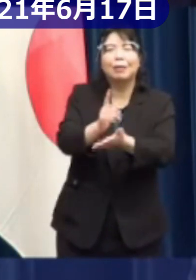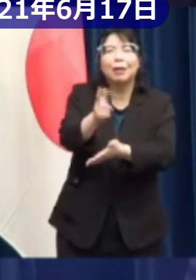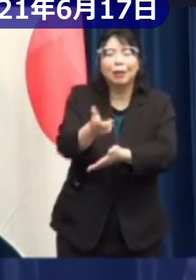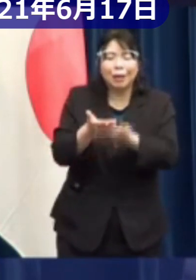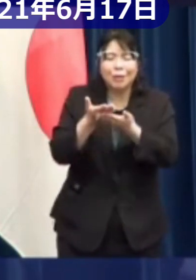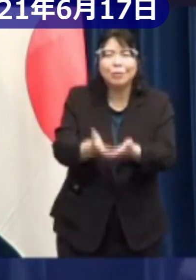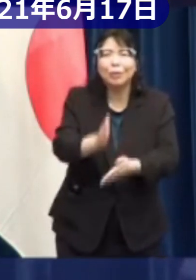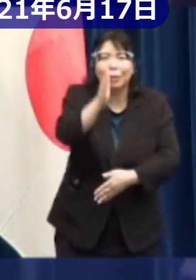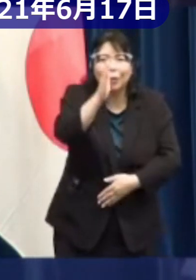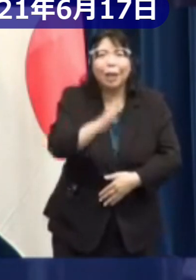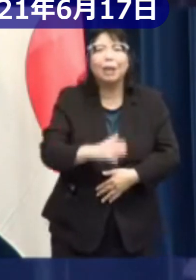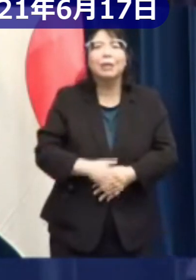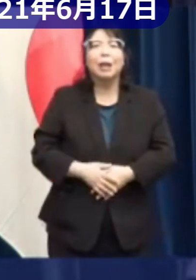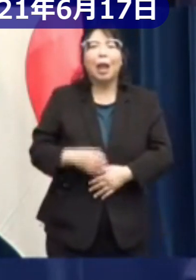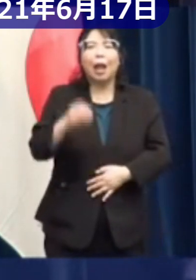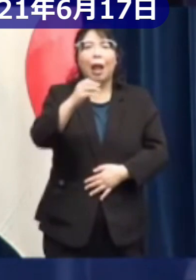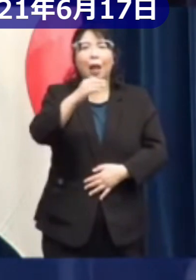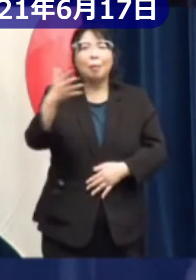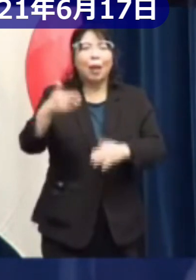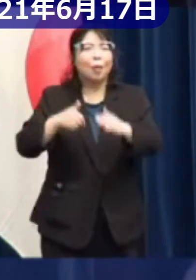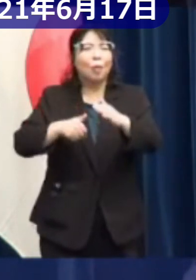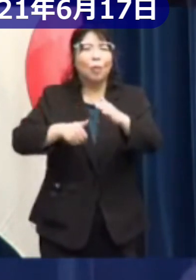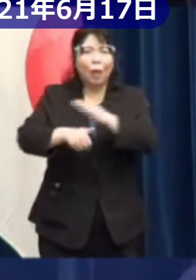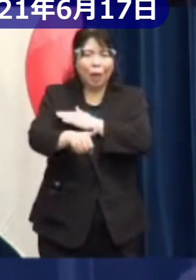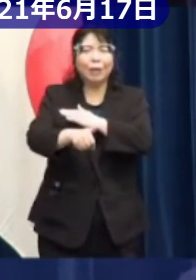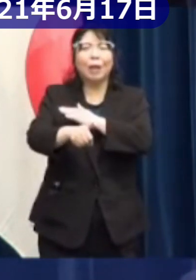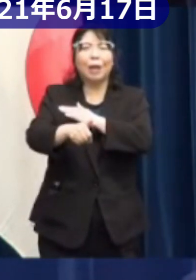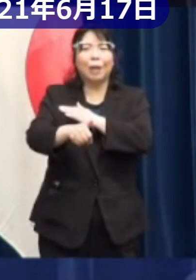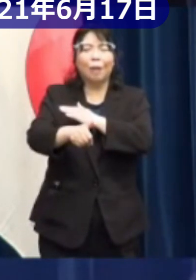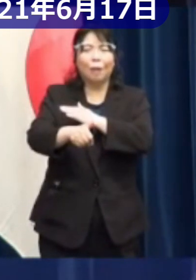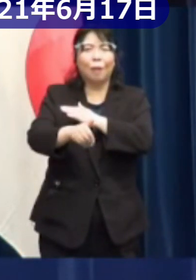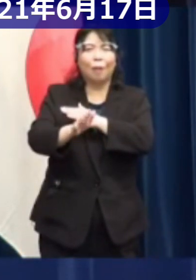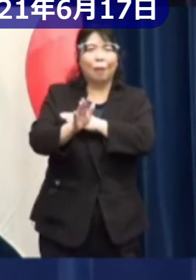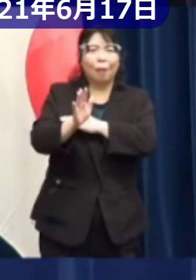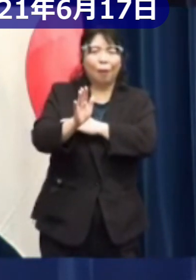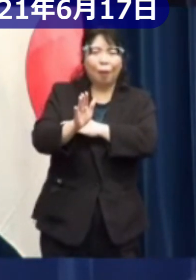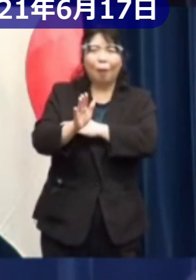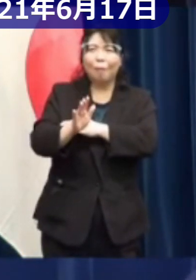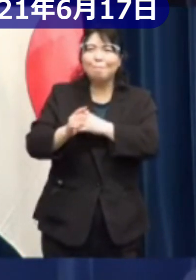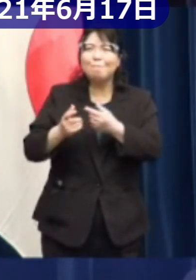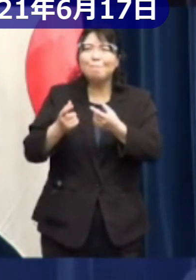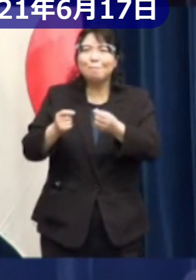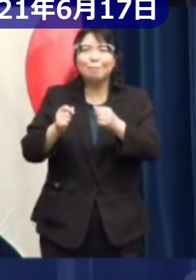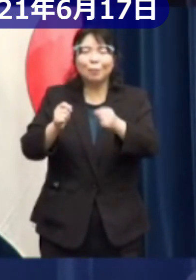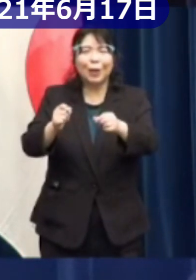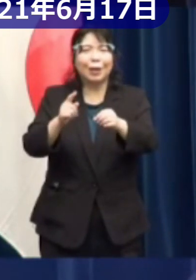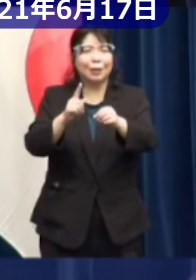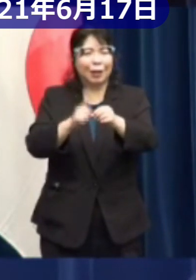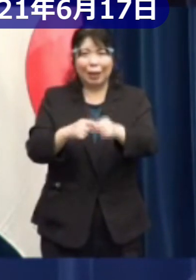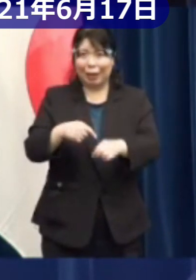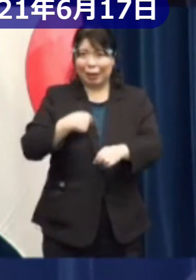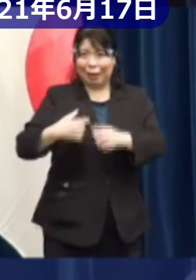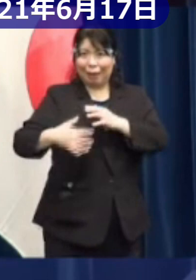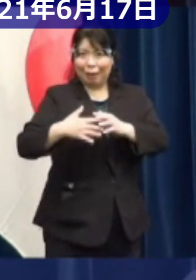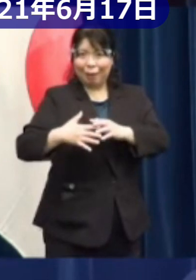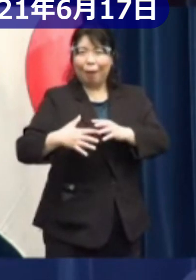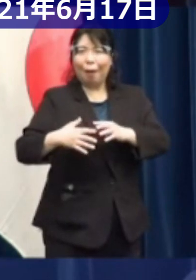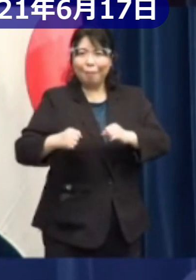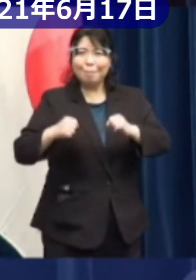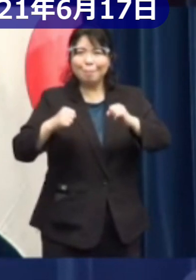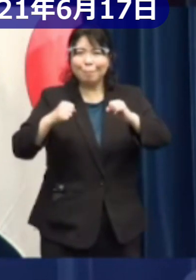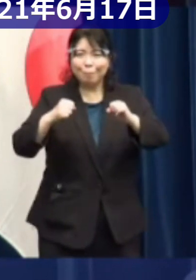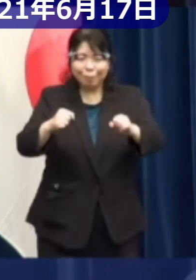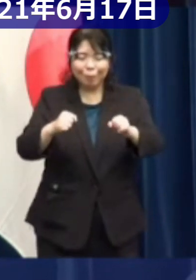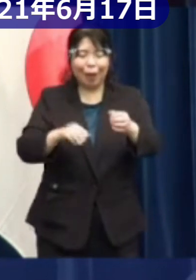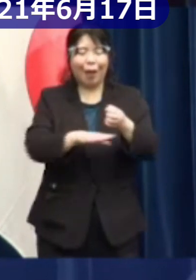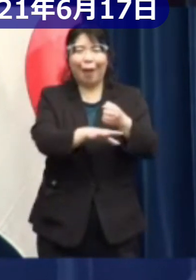米国の覇権を守るため、中国との戦争の先兵となることを自ら買って出るような原発を抱えたまま破